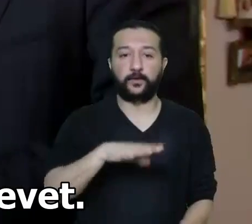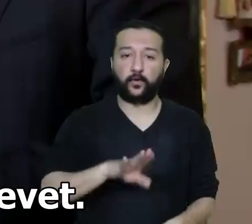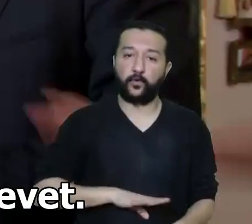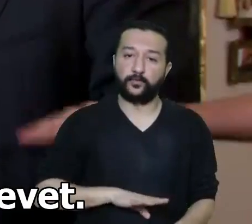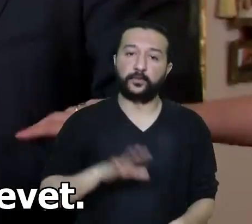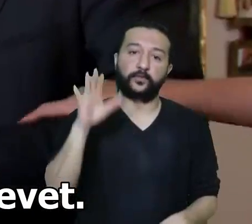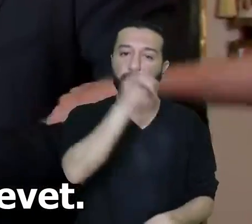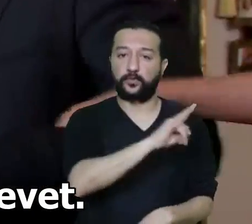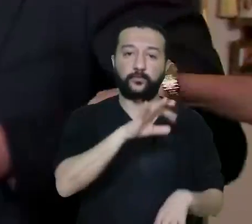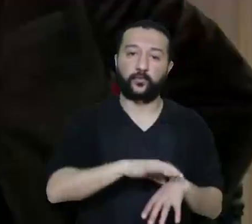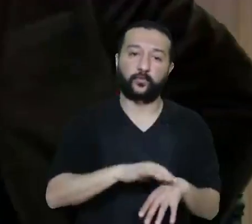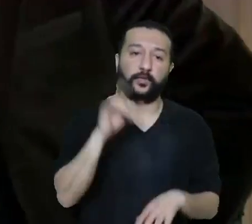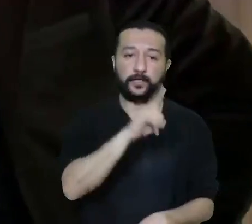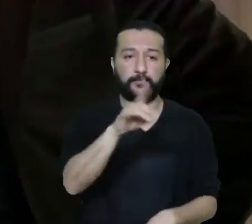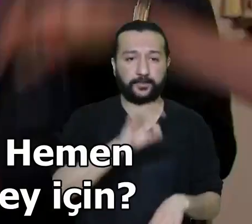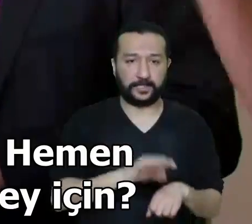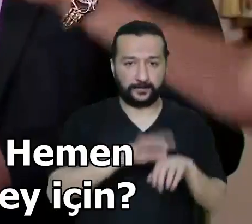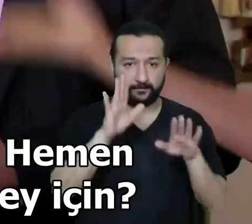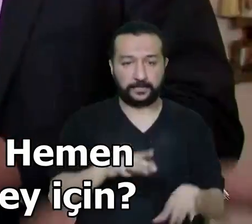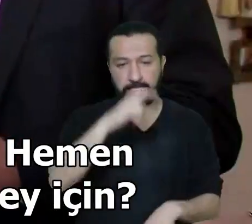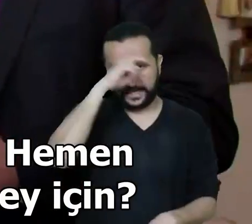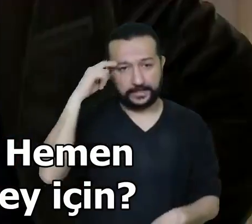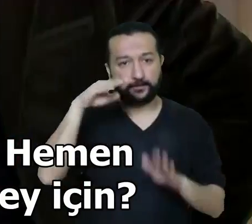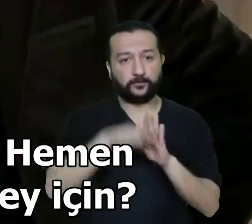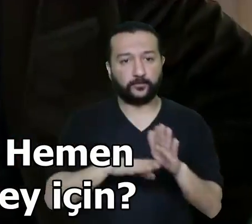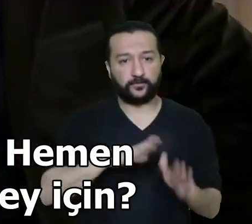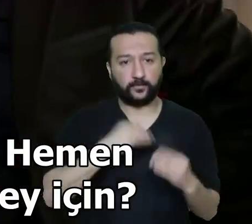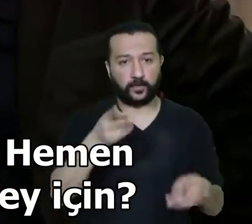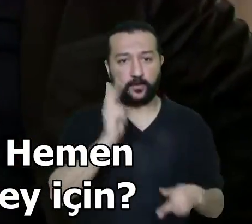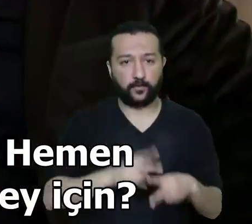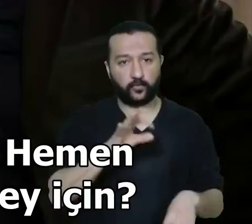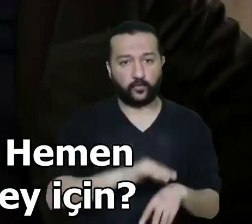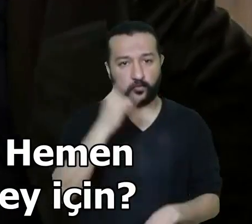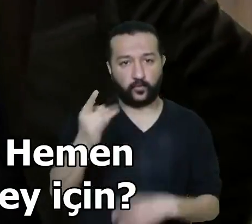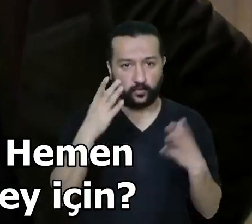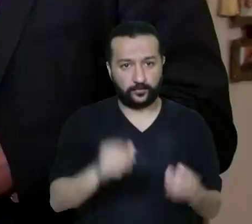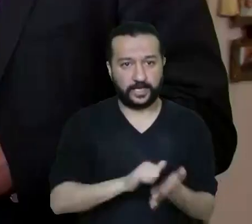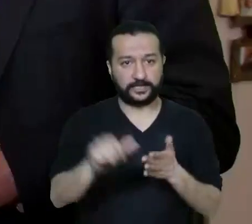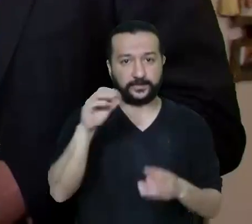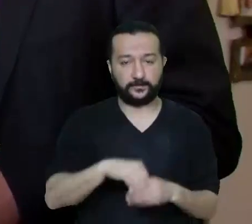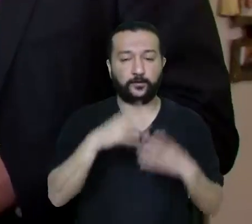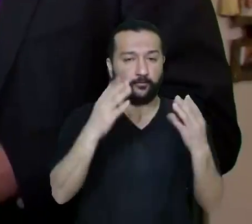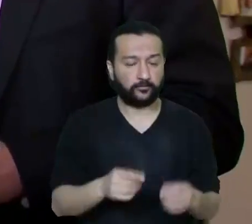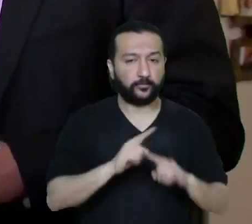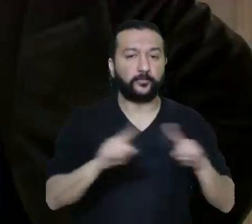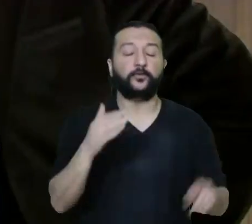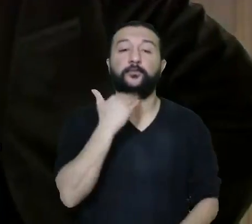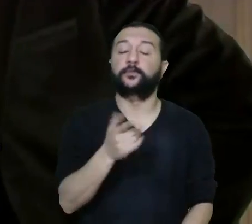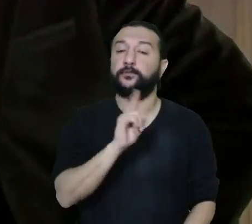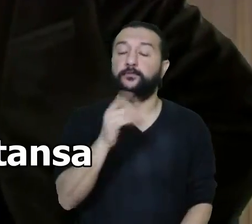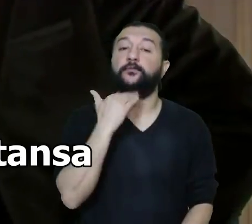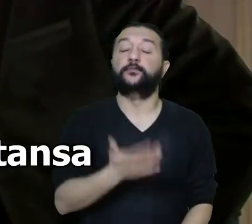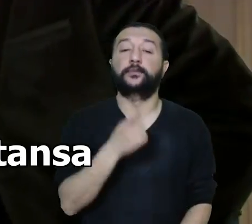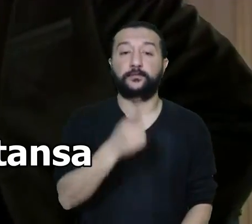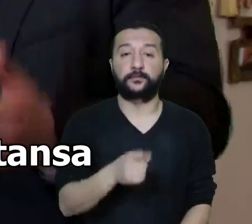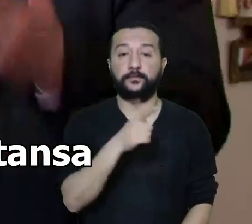biz götürelim. Hı. Doktora götürelim hemen. Bir saniye canım, ateş düşürücü falan veren önce hemen öyle doktora götürülür mü her şey için? Olur mu canım öyle şey? Olur mu öyle